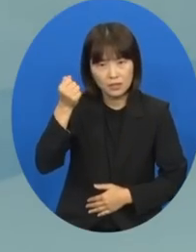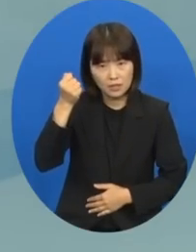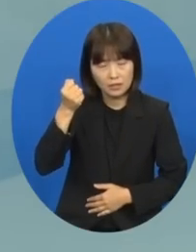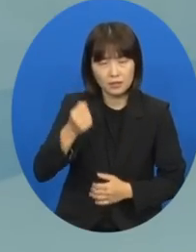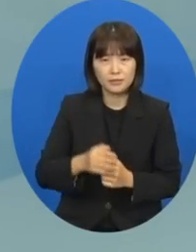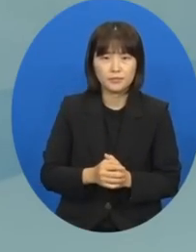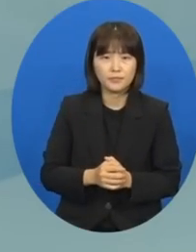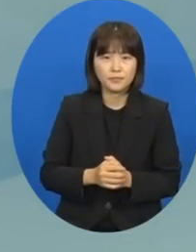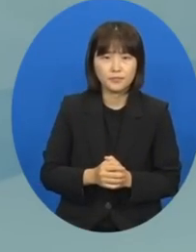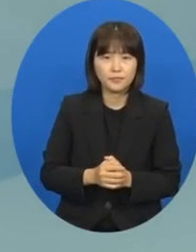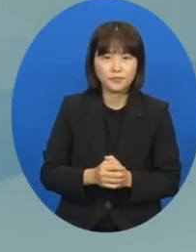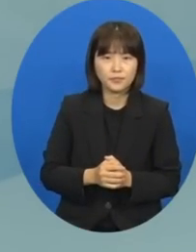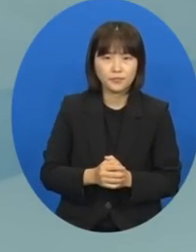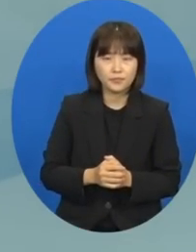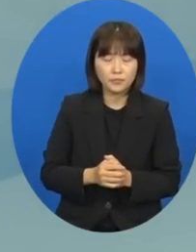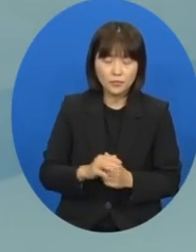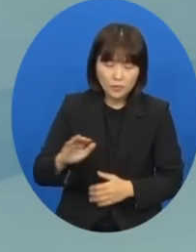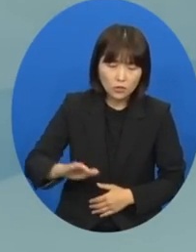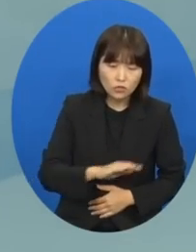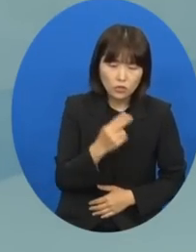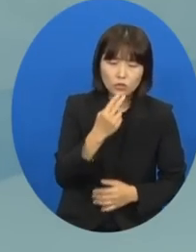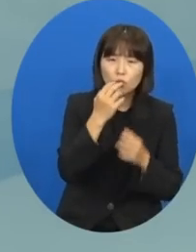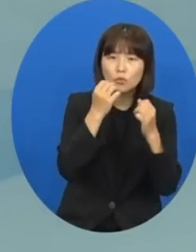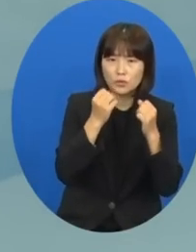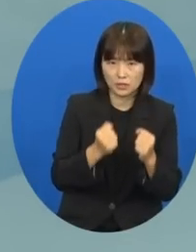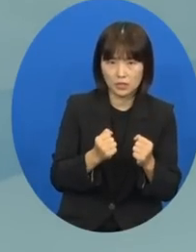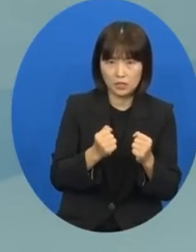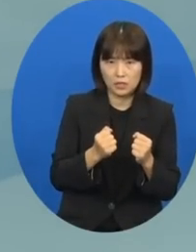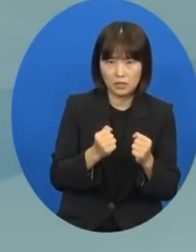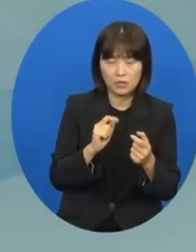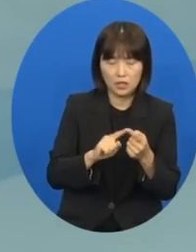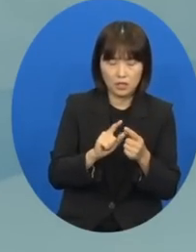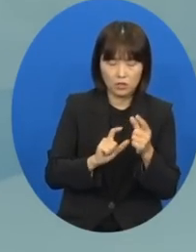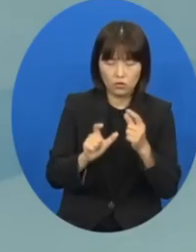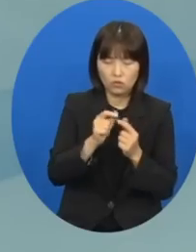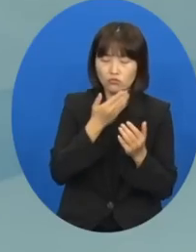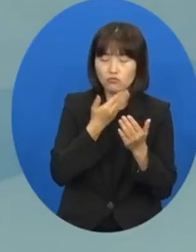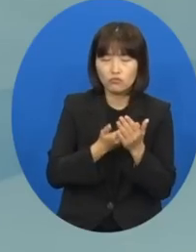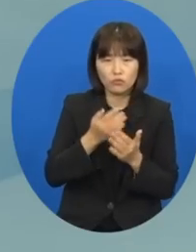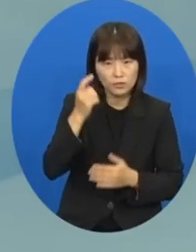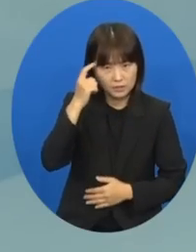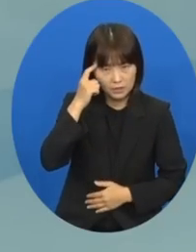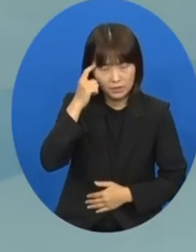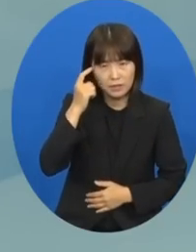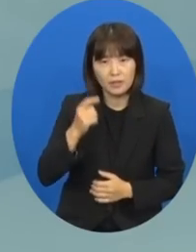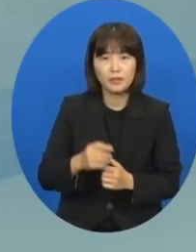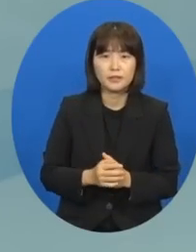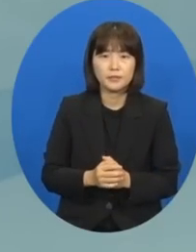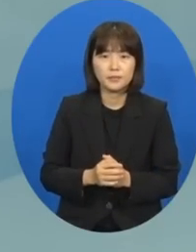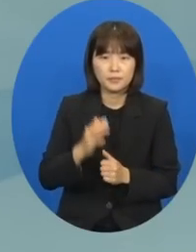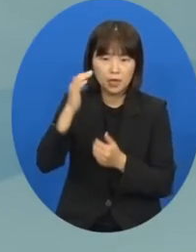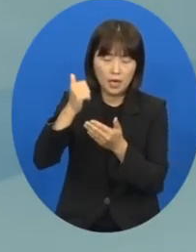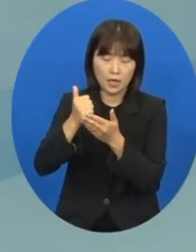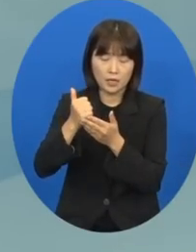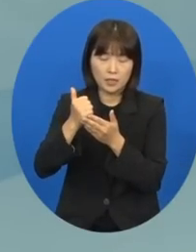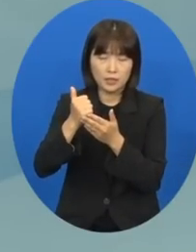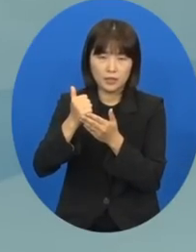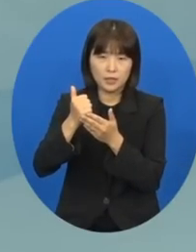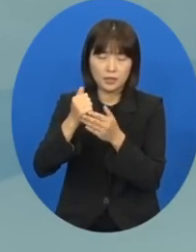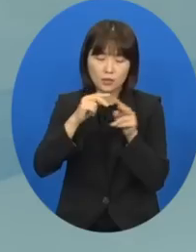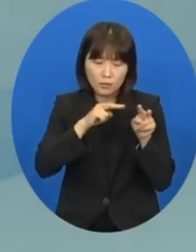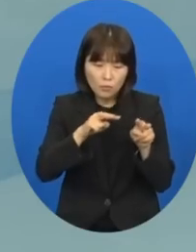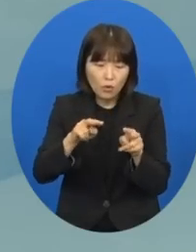더 중요한 것은 우리의 존재, being이 되는 것인데, 정말 하나님 보시기에 순결한 마음을 가지고